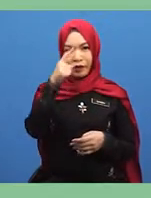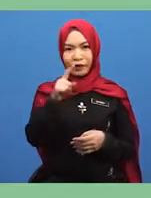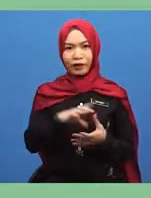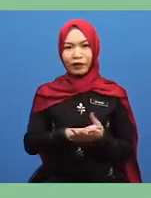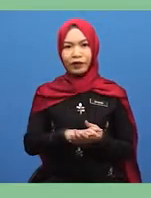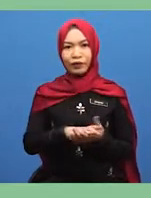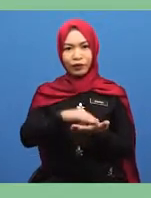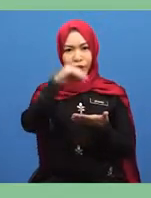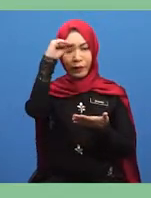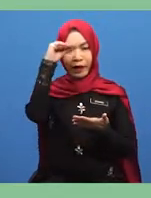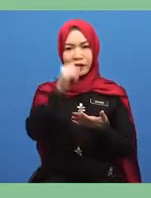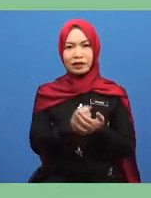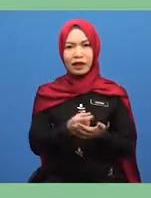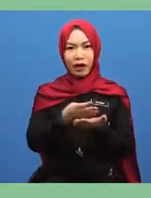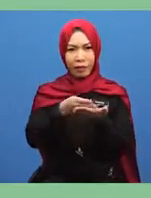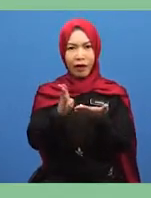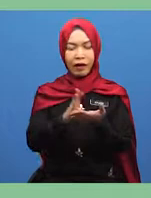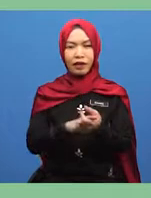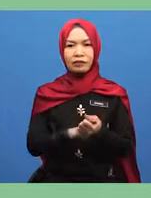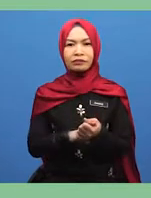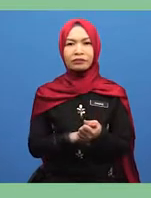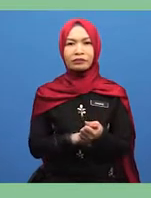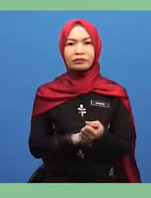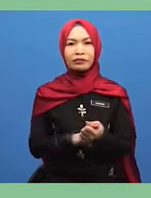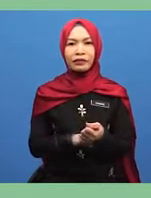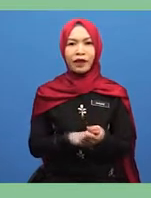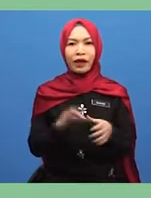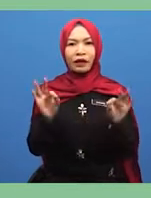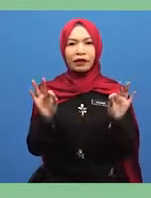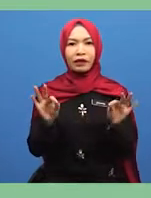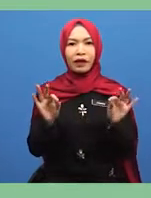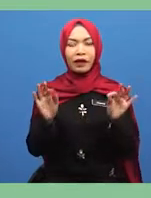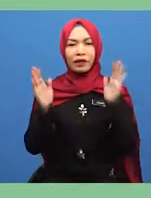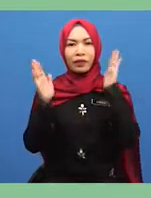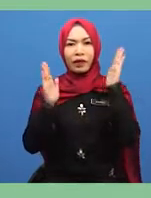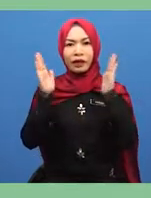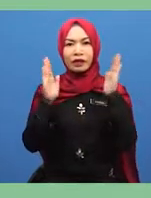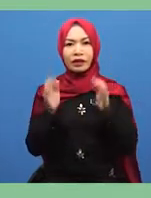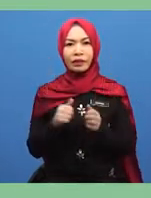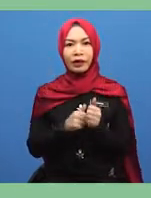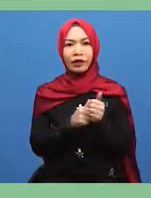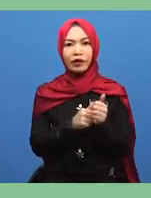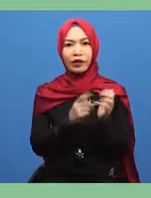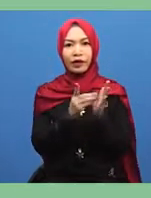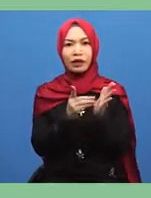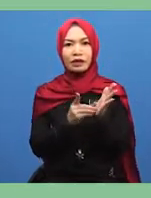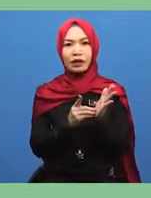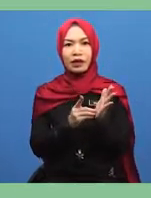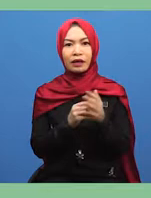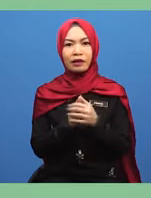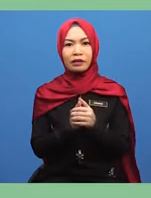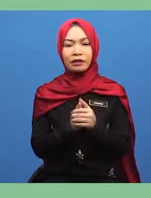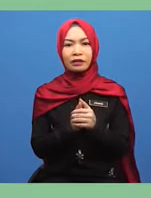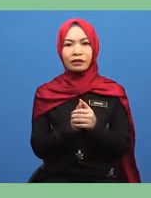3. Apabila negara Malaysia menjalankan dasar devaluasi, ini bermakna